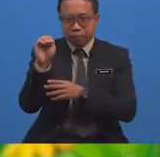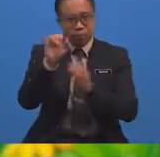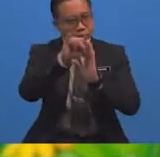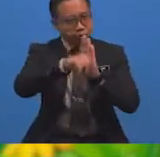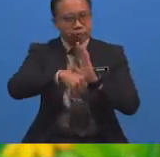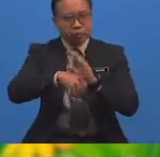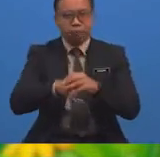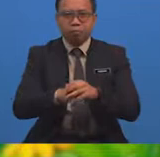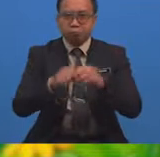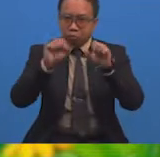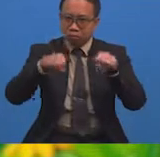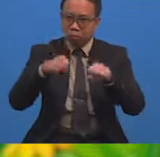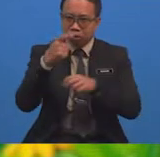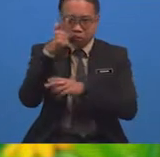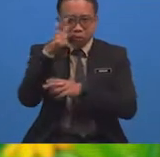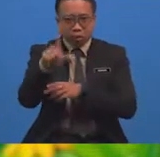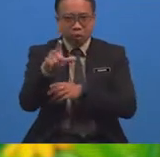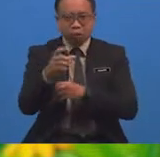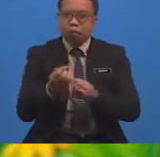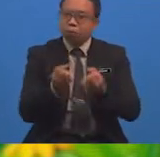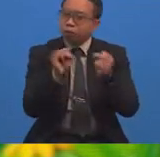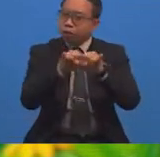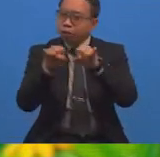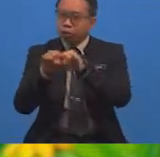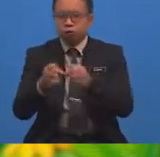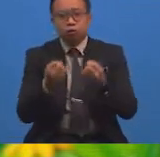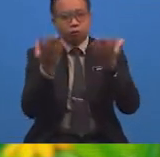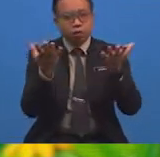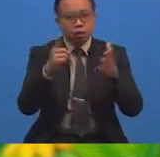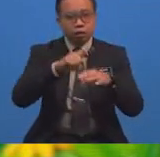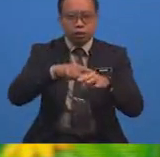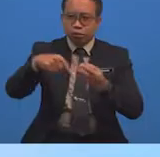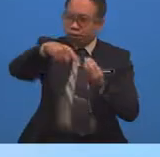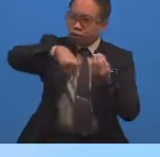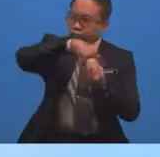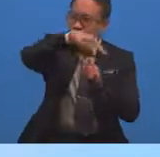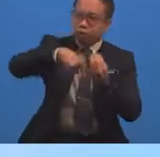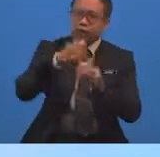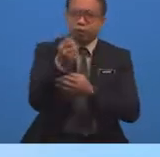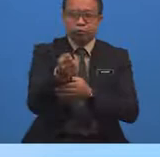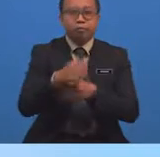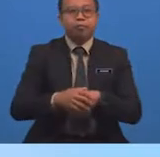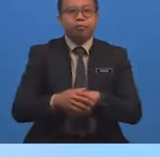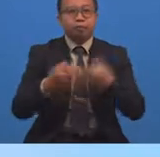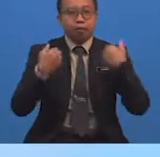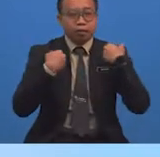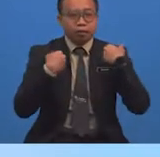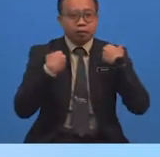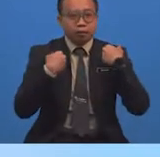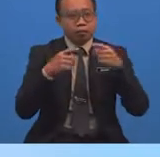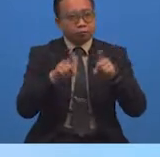kamu boleh lihat file pakai jenis jam di sekeliling kamu ada jam-jam seperti